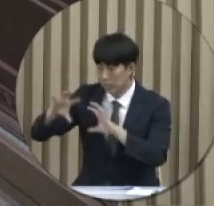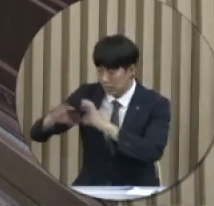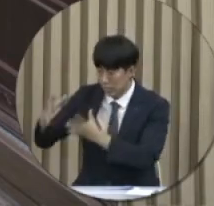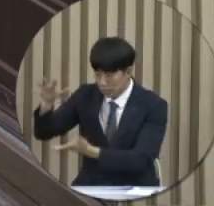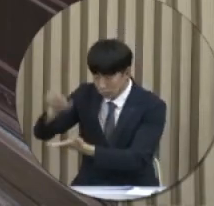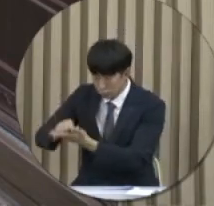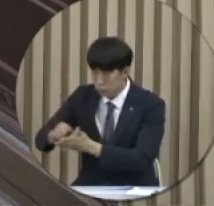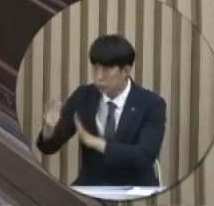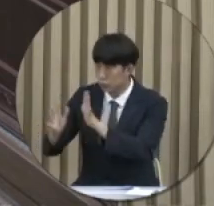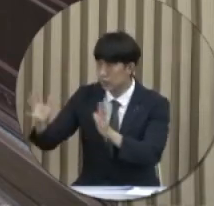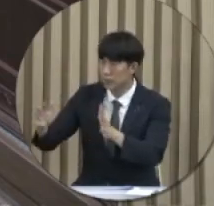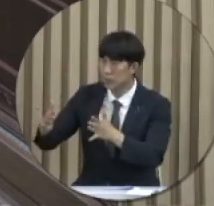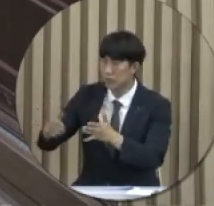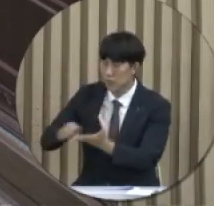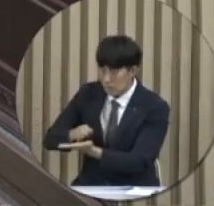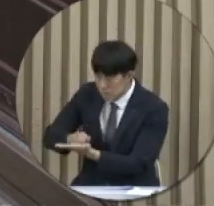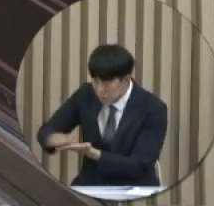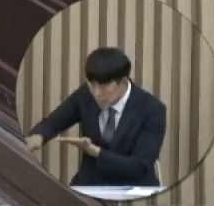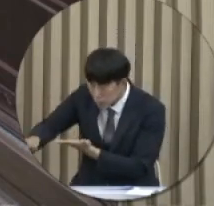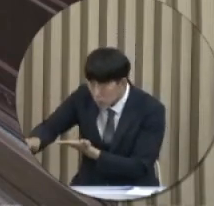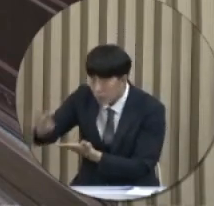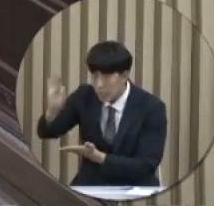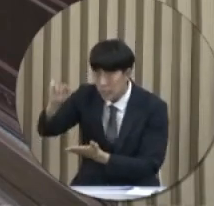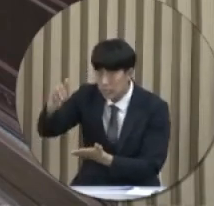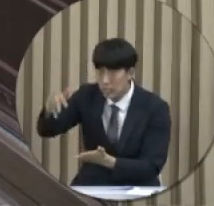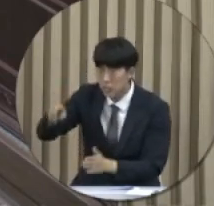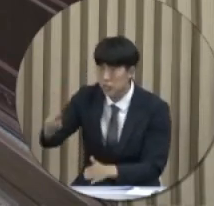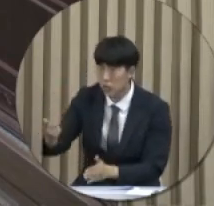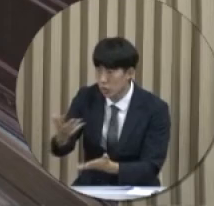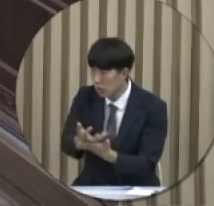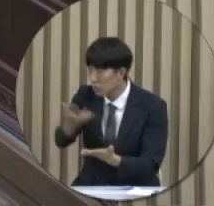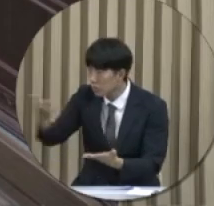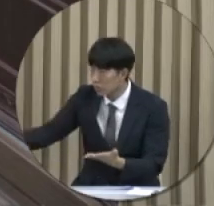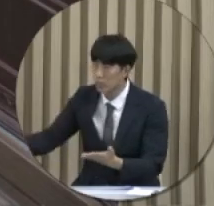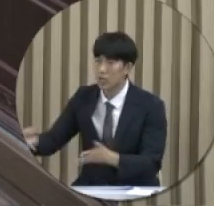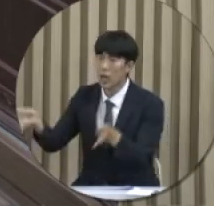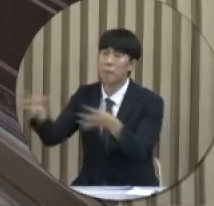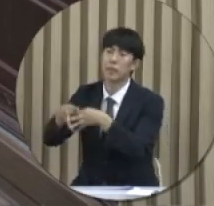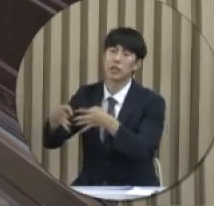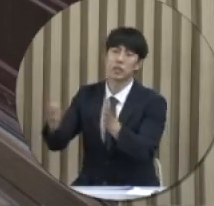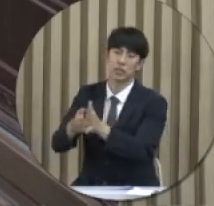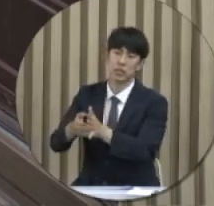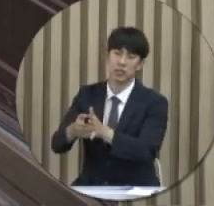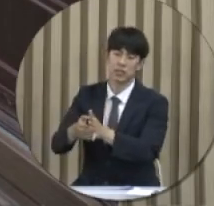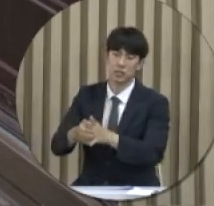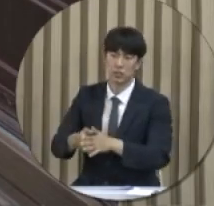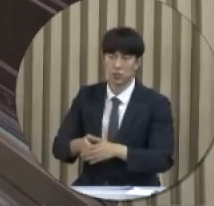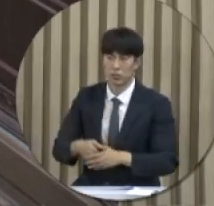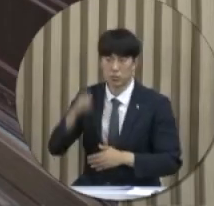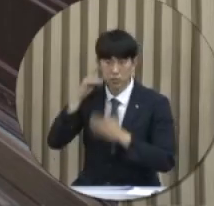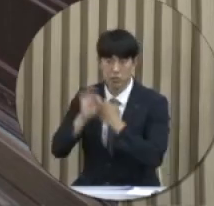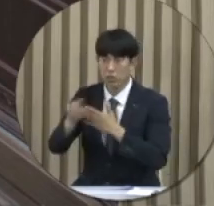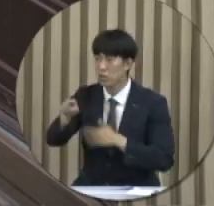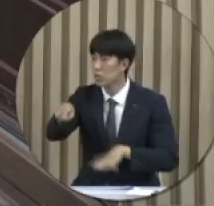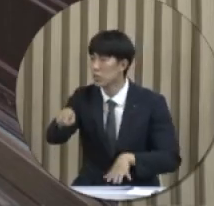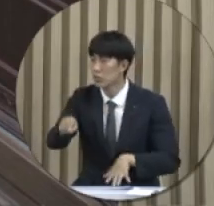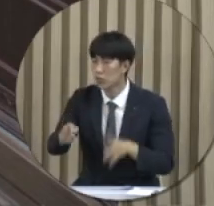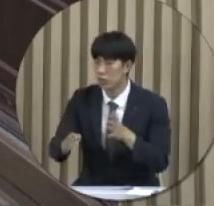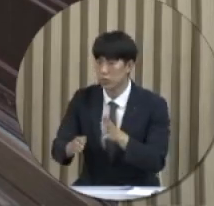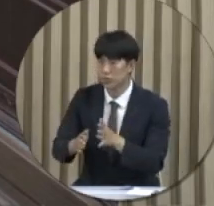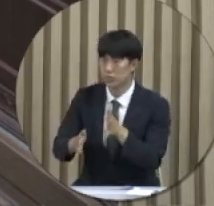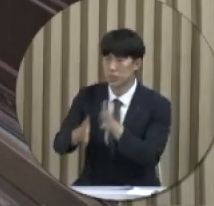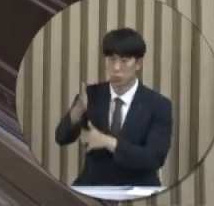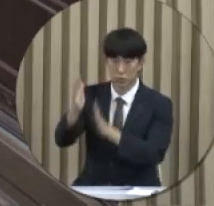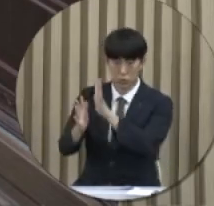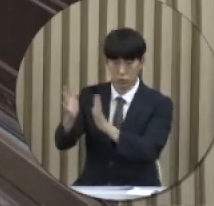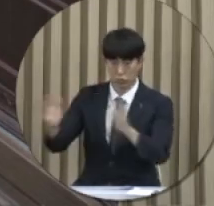없애고 이천으로 가는 거로 합의가 거의 끝났었습니다. 제가 이걸 파악했을 때는. 왜냐면 여기 도시숲, 이